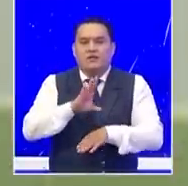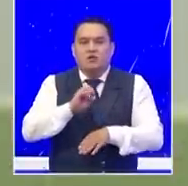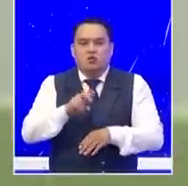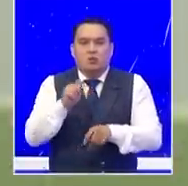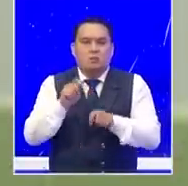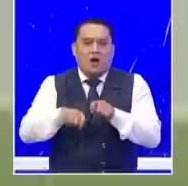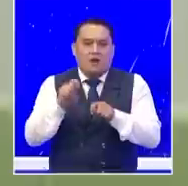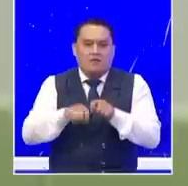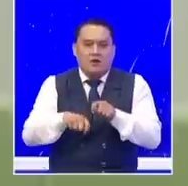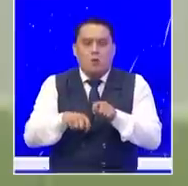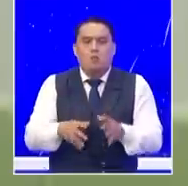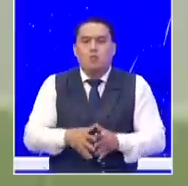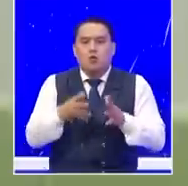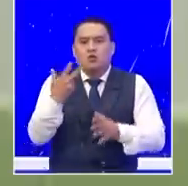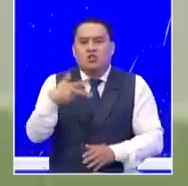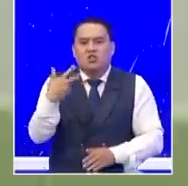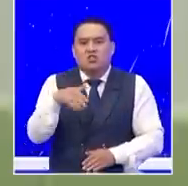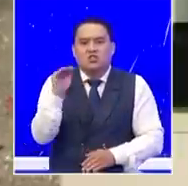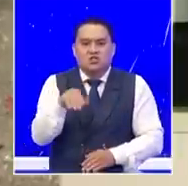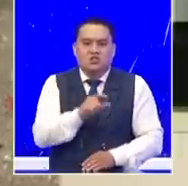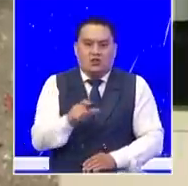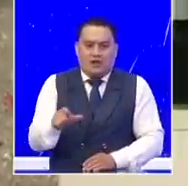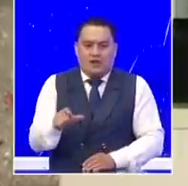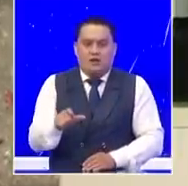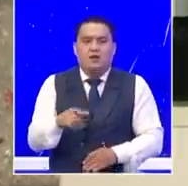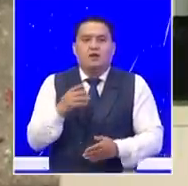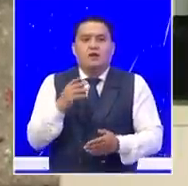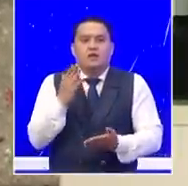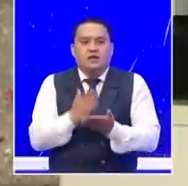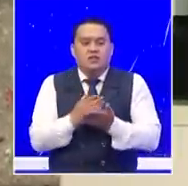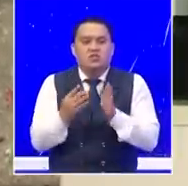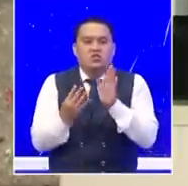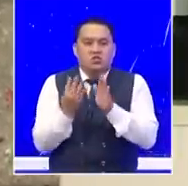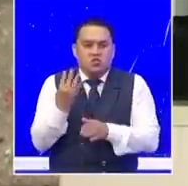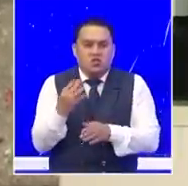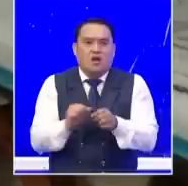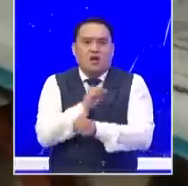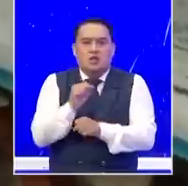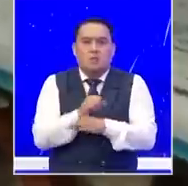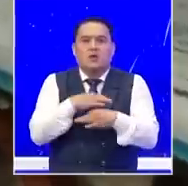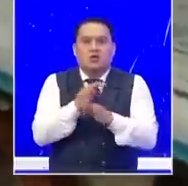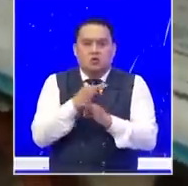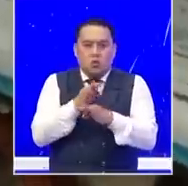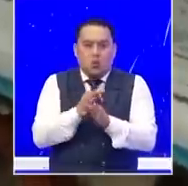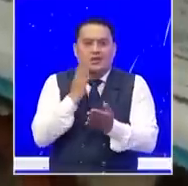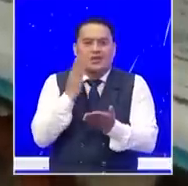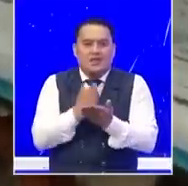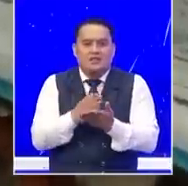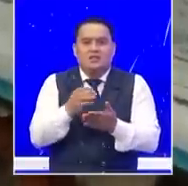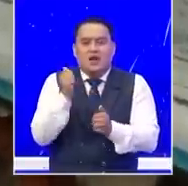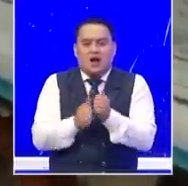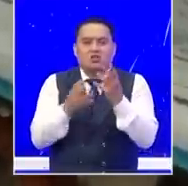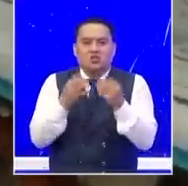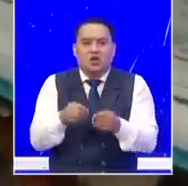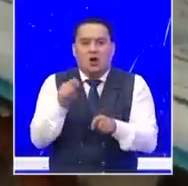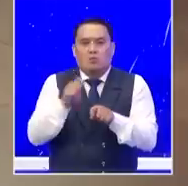на коронавирус более 30 тысяч человек. Действуют 4 стационарные и 2 передвижные лаборатории, которые ежедневно обследуют